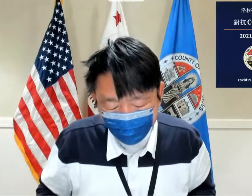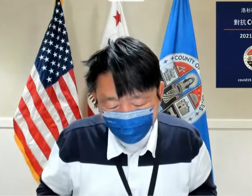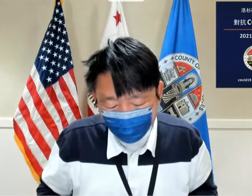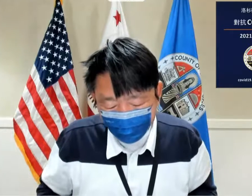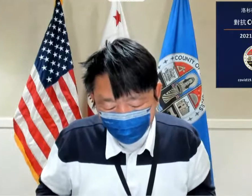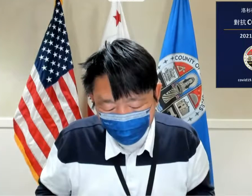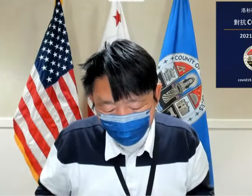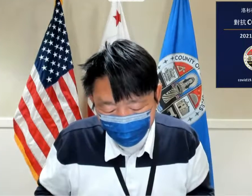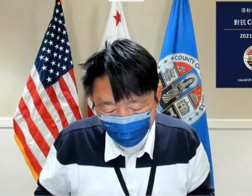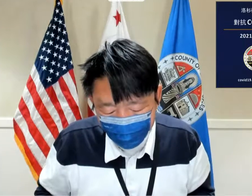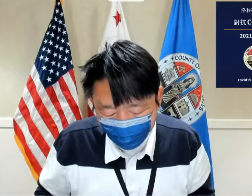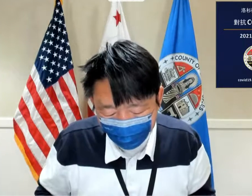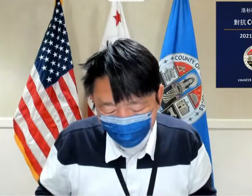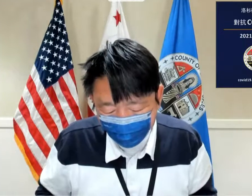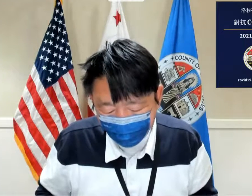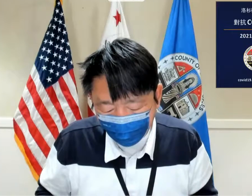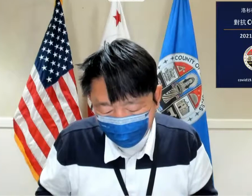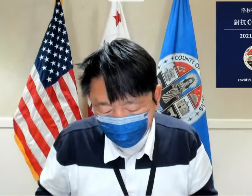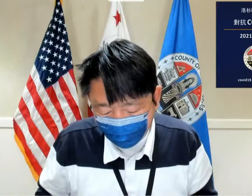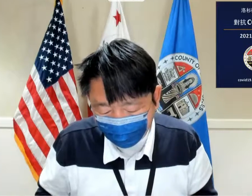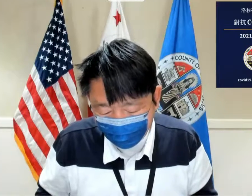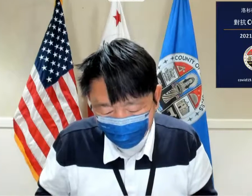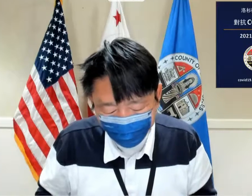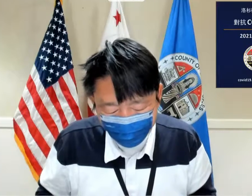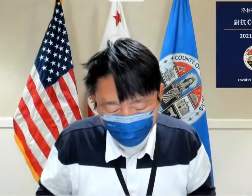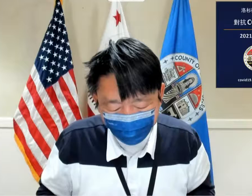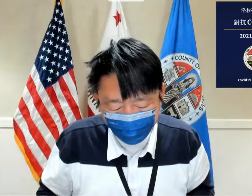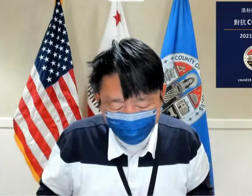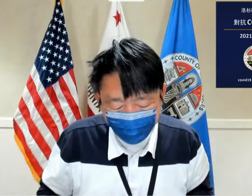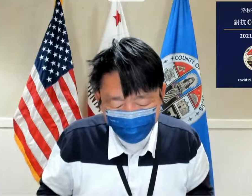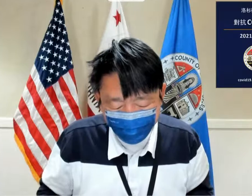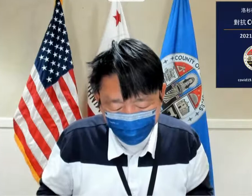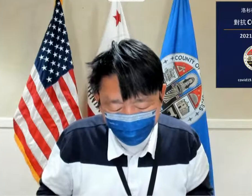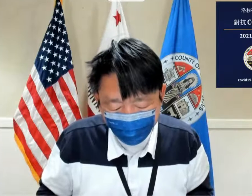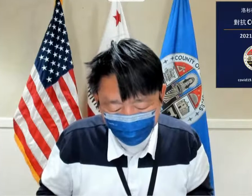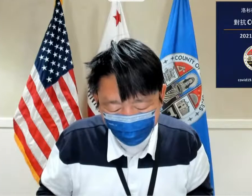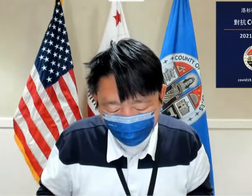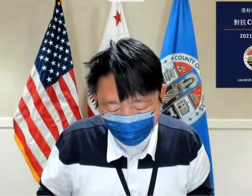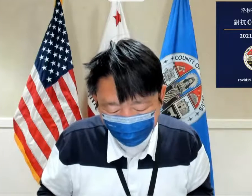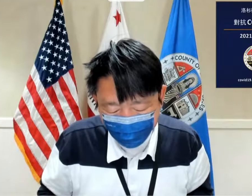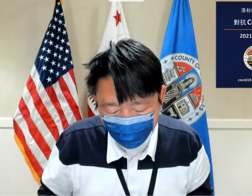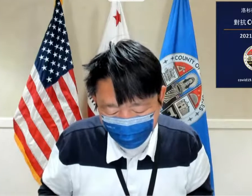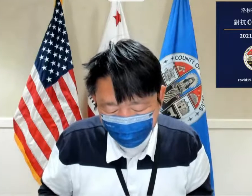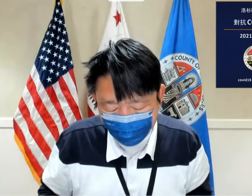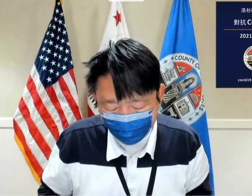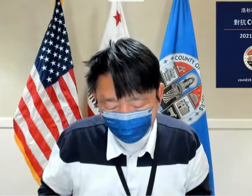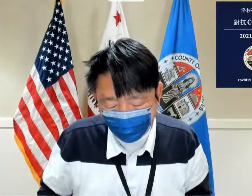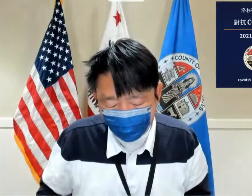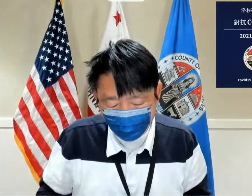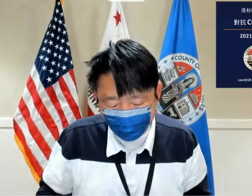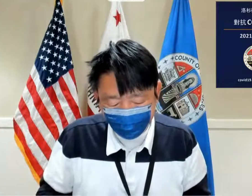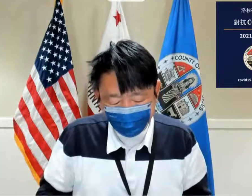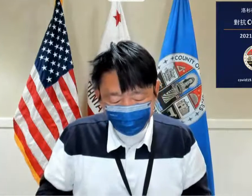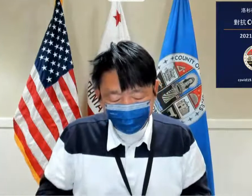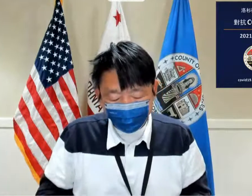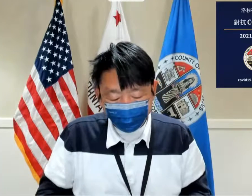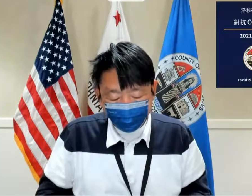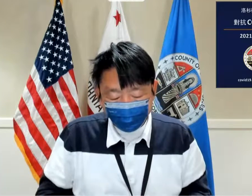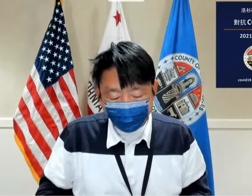17339人工作在教育和孩童看护部门接受了占总疫苗的16%的疫苗接